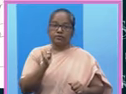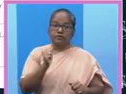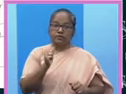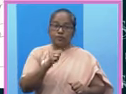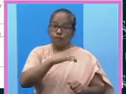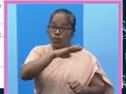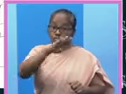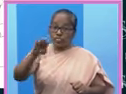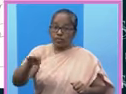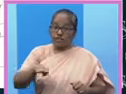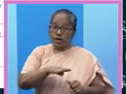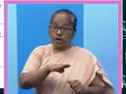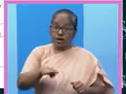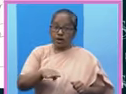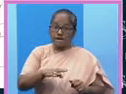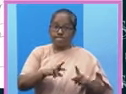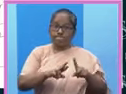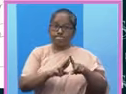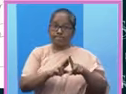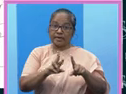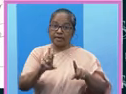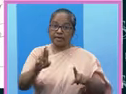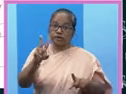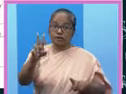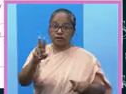பரப்பளவு, மொத்தமாக பை ஆர் ஸ்கொயர்.